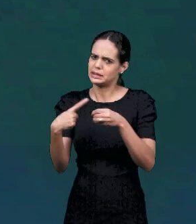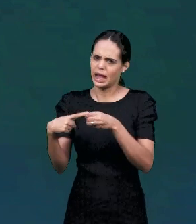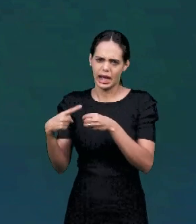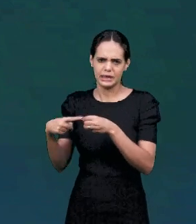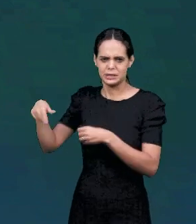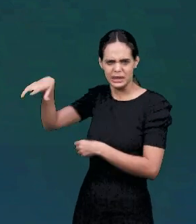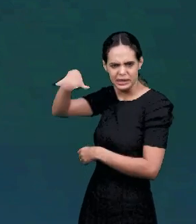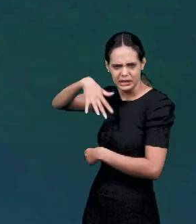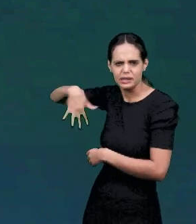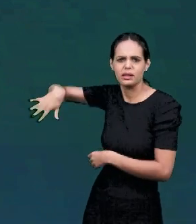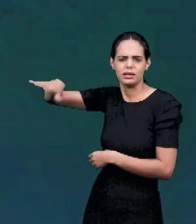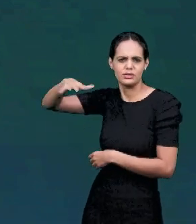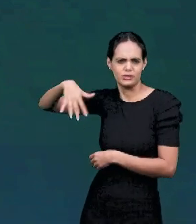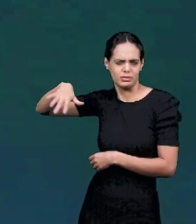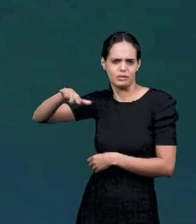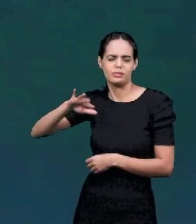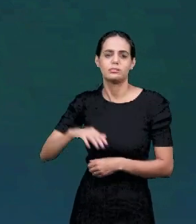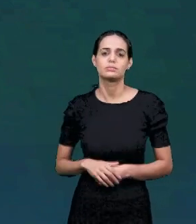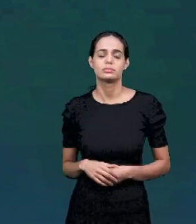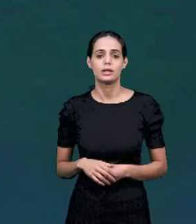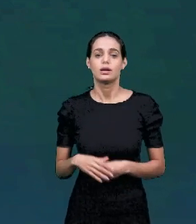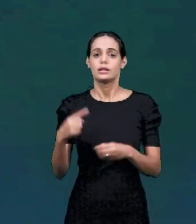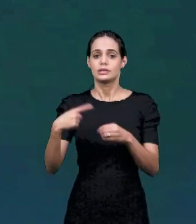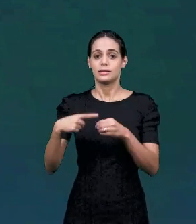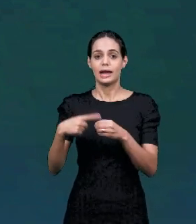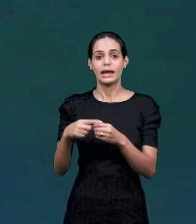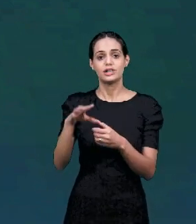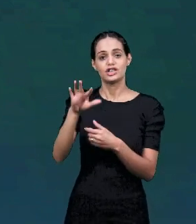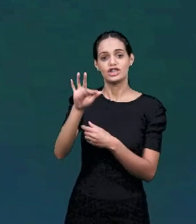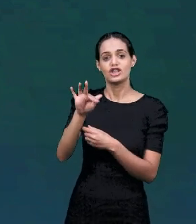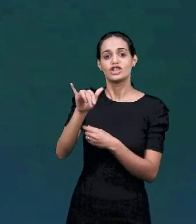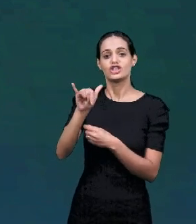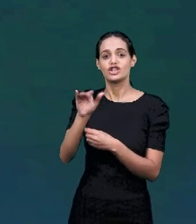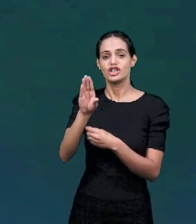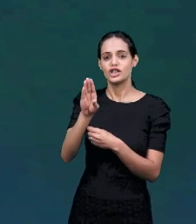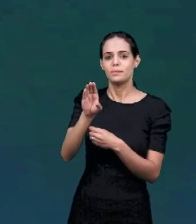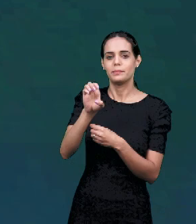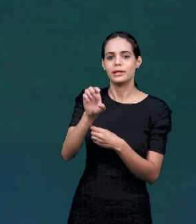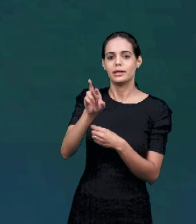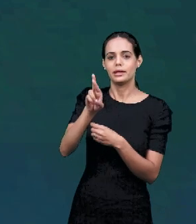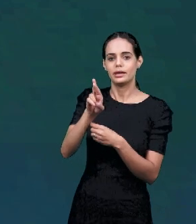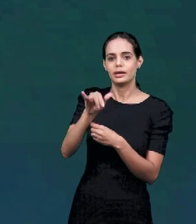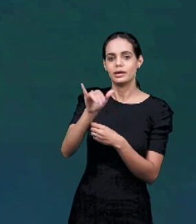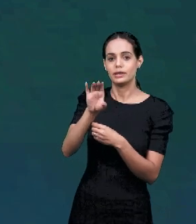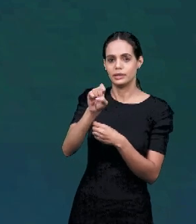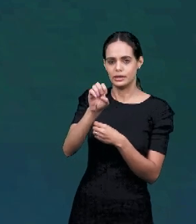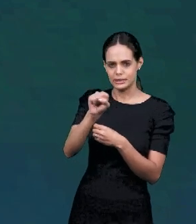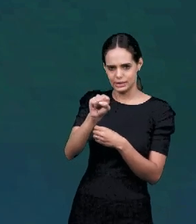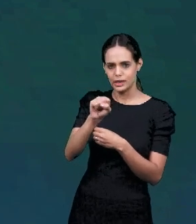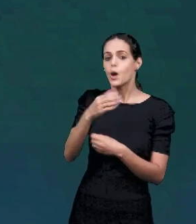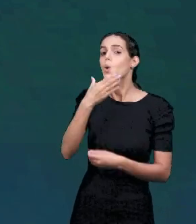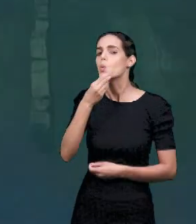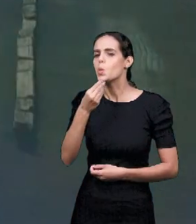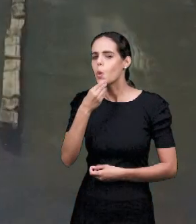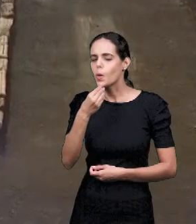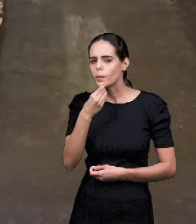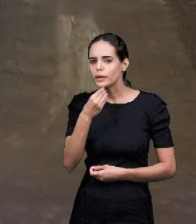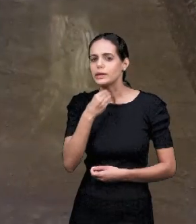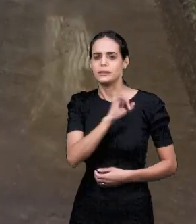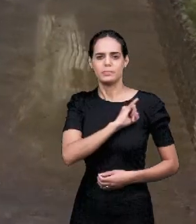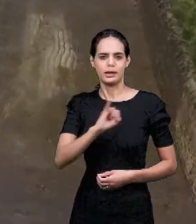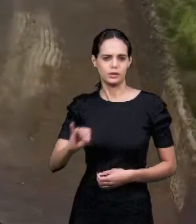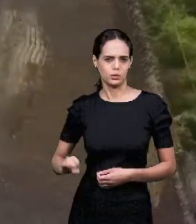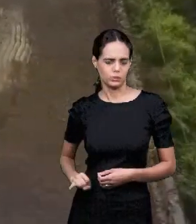de de Galilée, comme les Tiberíades, villes que foi construída de em Tibériade, homenagem a ali été ao construite imperador en Tibério hommage César. à l'empereur